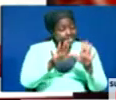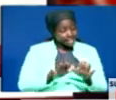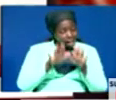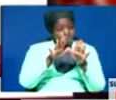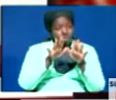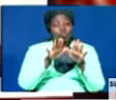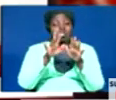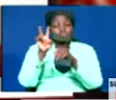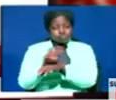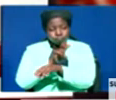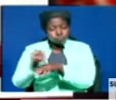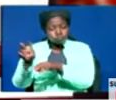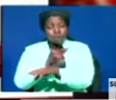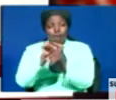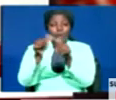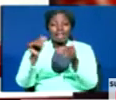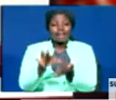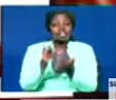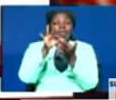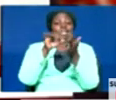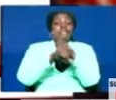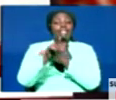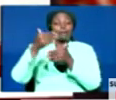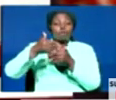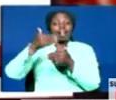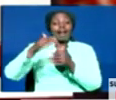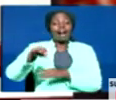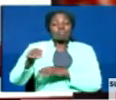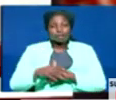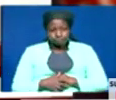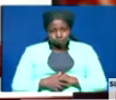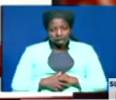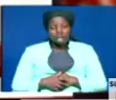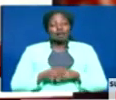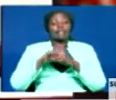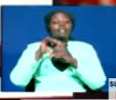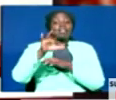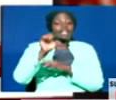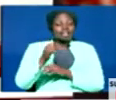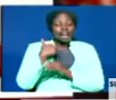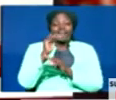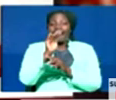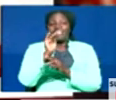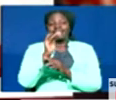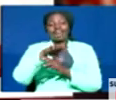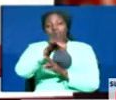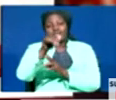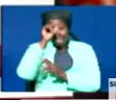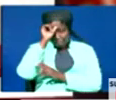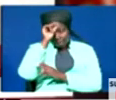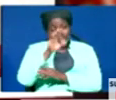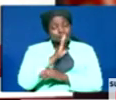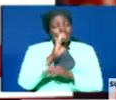uangalizi hususan katika kaunti zilizo mipakani. Aidha, Kagwe alitoa wito kwa serikali za kaunti kuweka